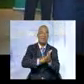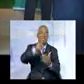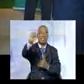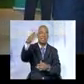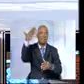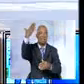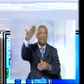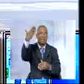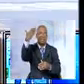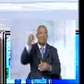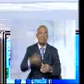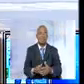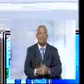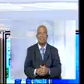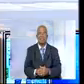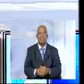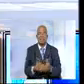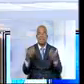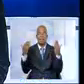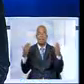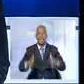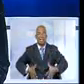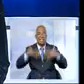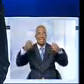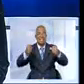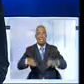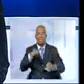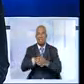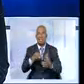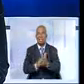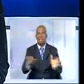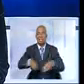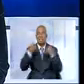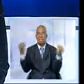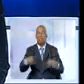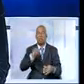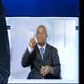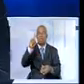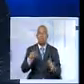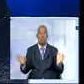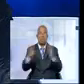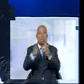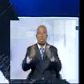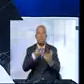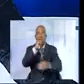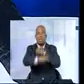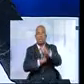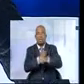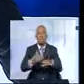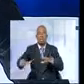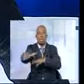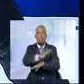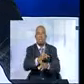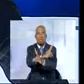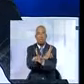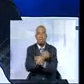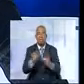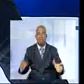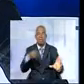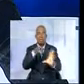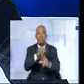prochain. Une page santé dans ce journal avec la 11e réunion annuelle sur la surveillance